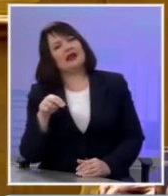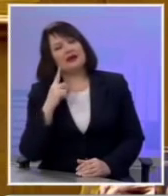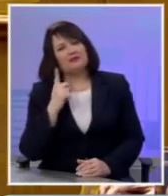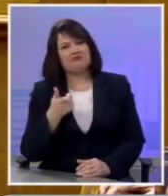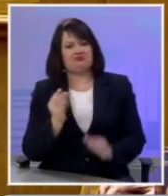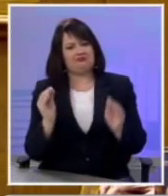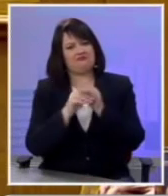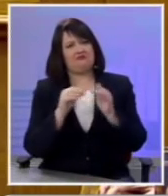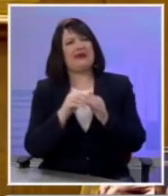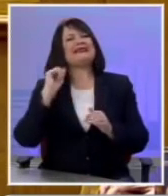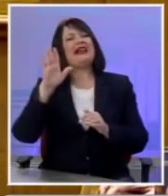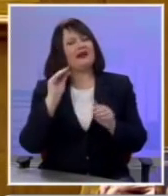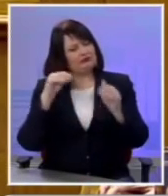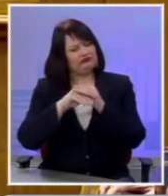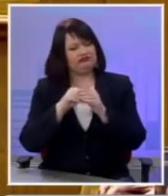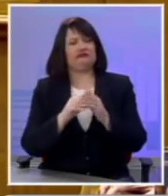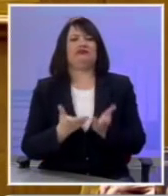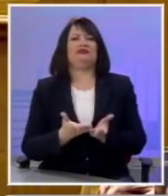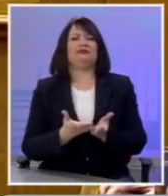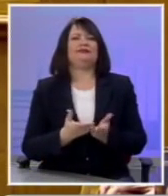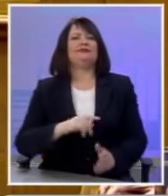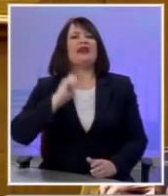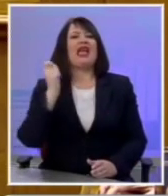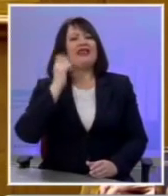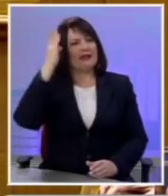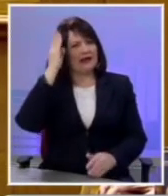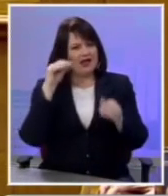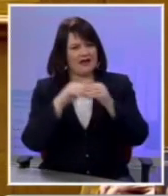Επίσης προσελκύστηκαν εθνικά κεφάλαια,